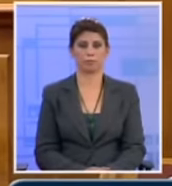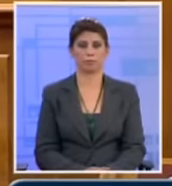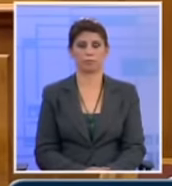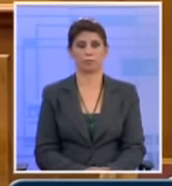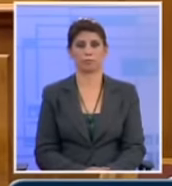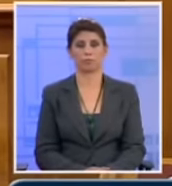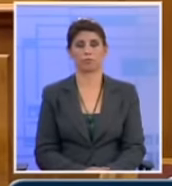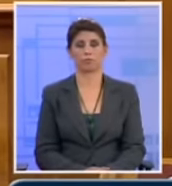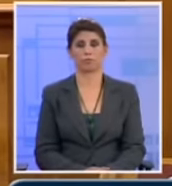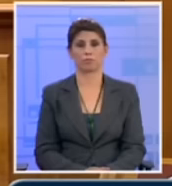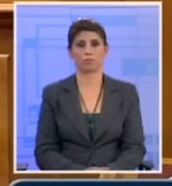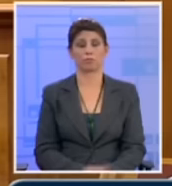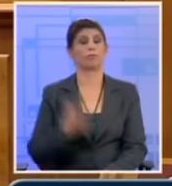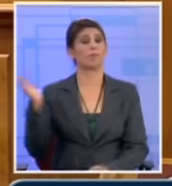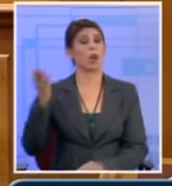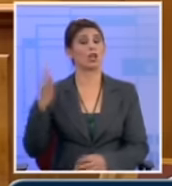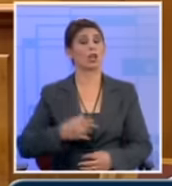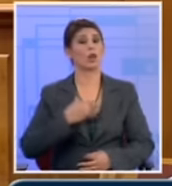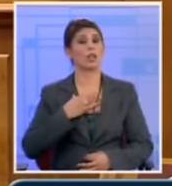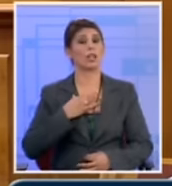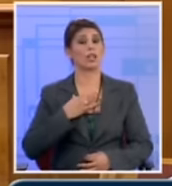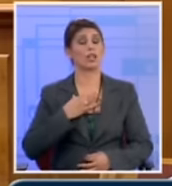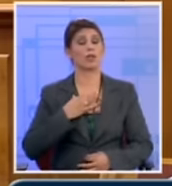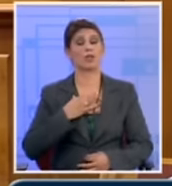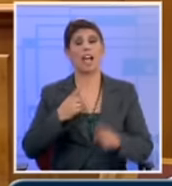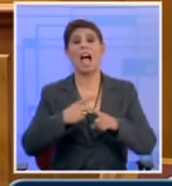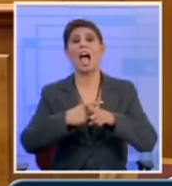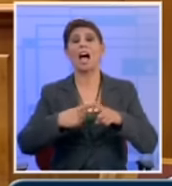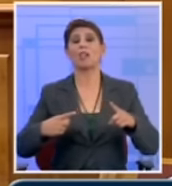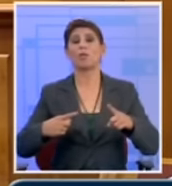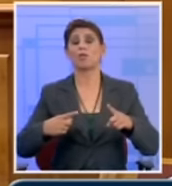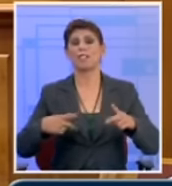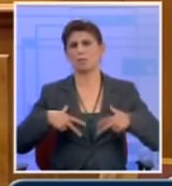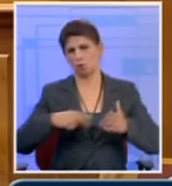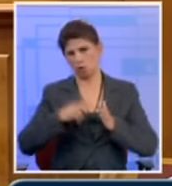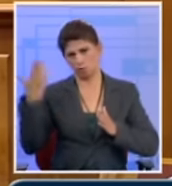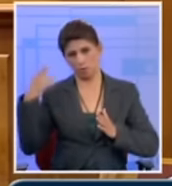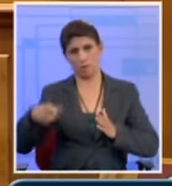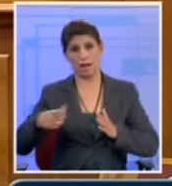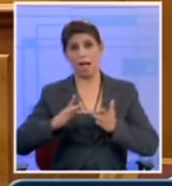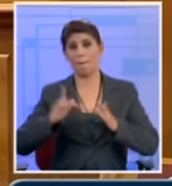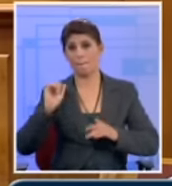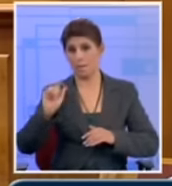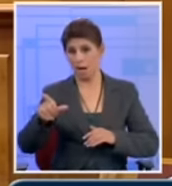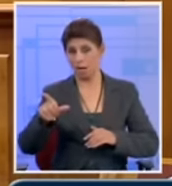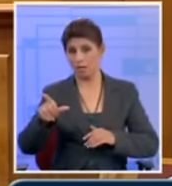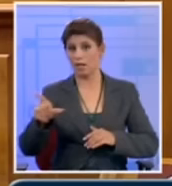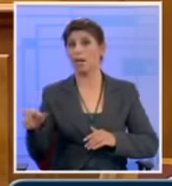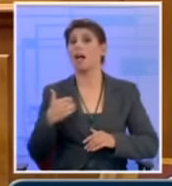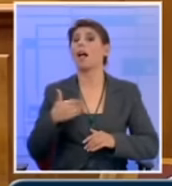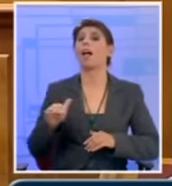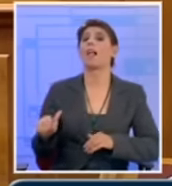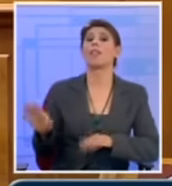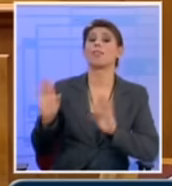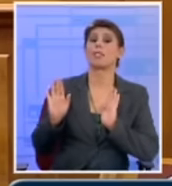όταν ο κύριος Χαρδούβελης έστελνε το email, το περιβόητο, δεν σας είχε